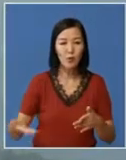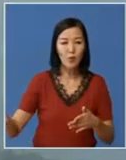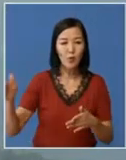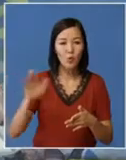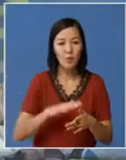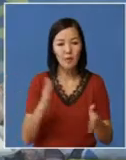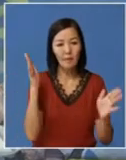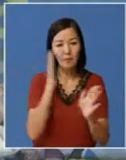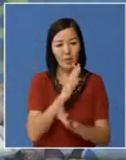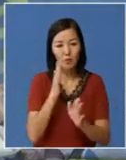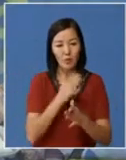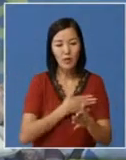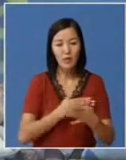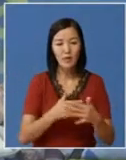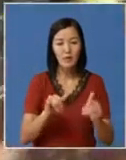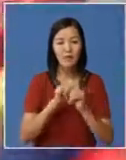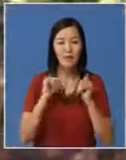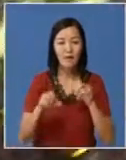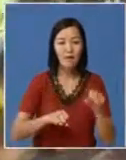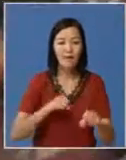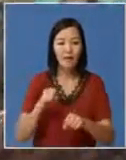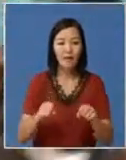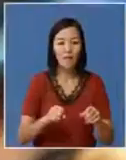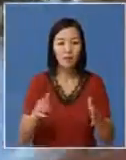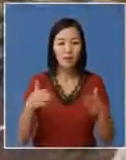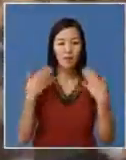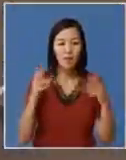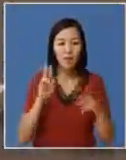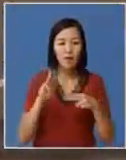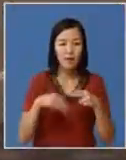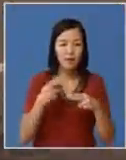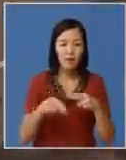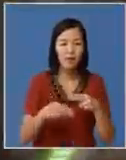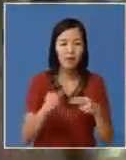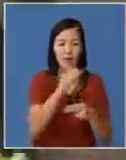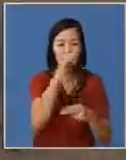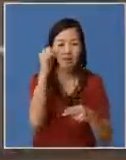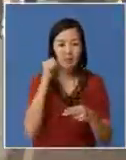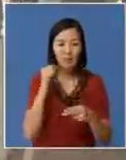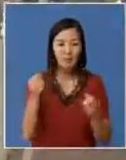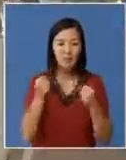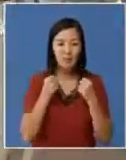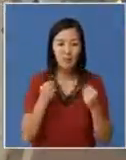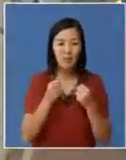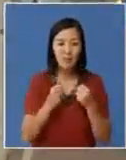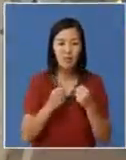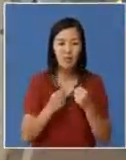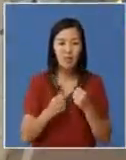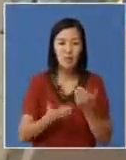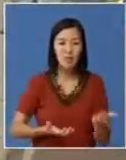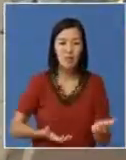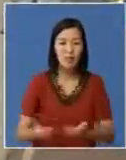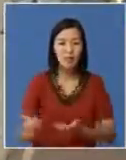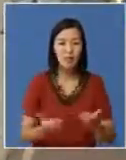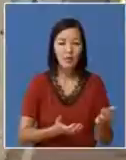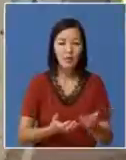экстрима. Здесь активно развивается велоспорт, легкая атлетика, а также зимние виды спорта – катание на лыжах, биатлон